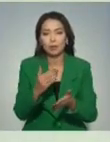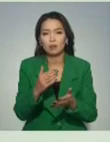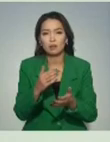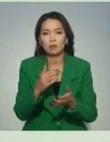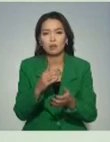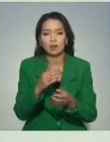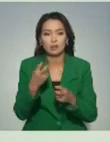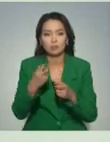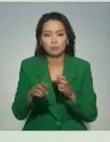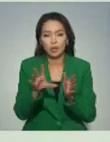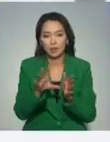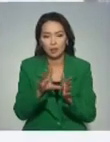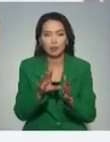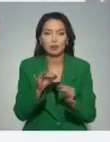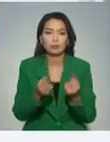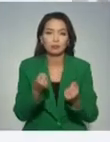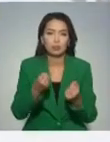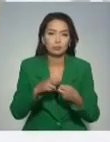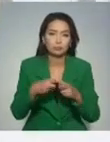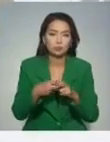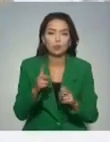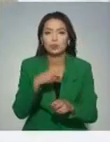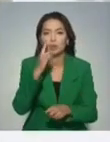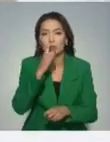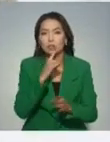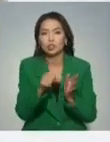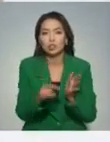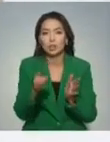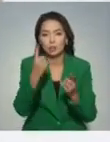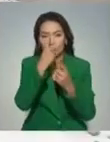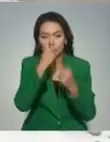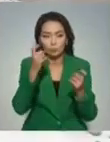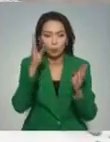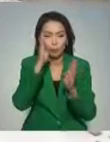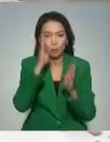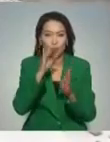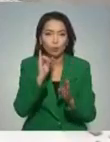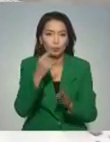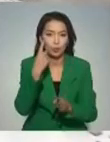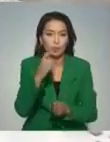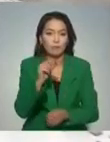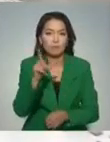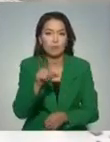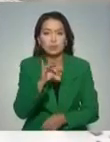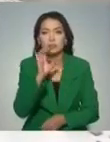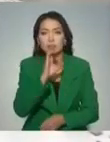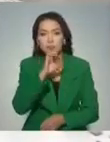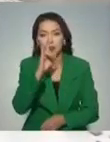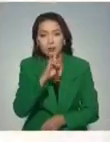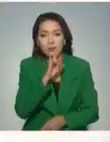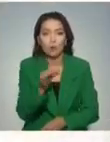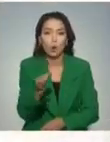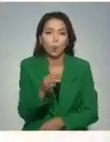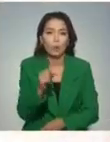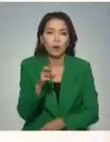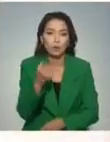перебоев электроэнергии. Что касается Казахстана, в 6 регионах объявлено штормовое предупреждение. На востоке и севере страны и в области